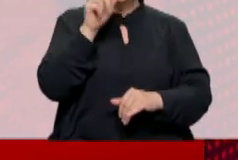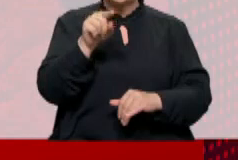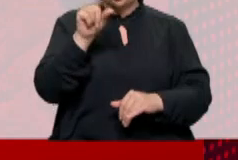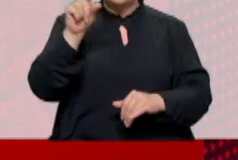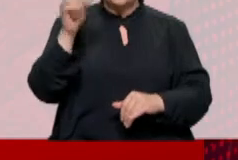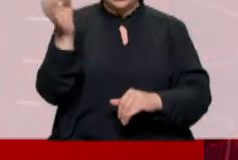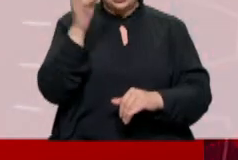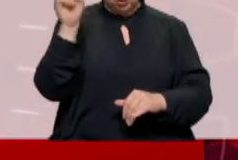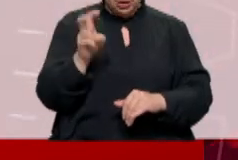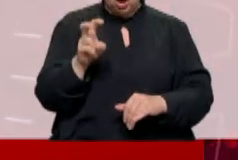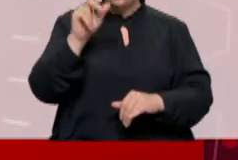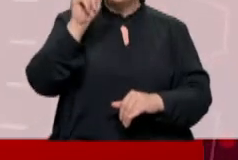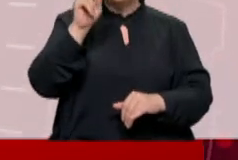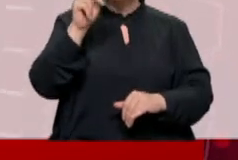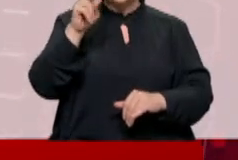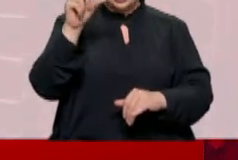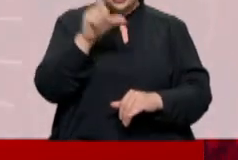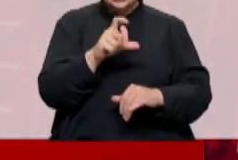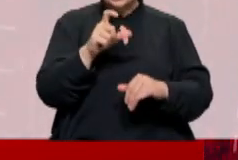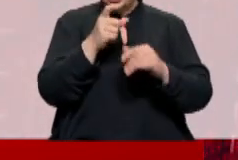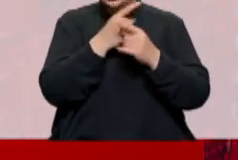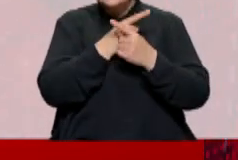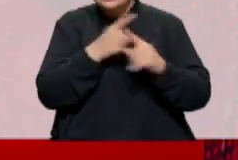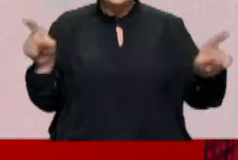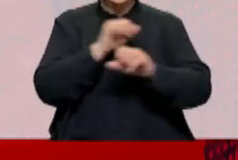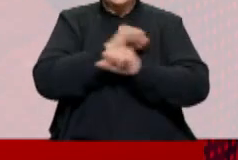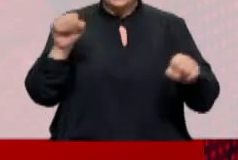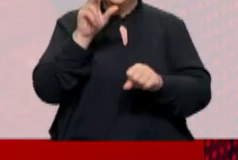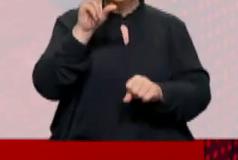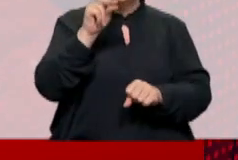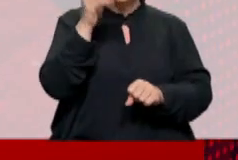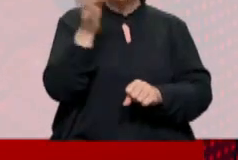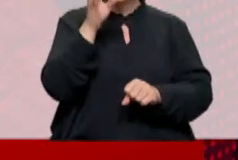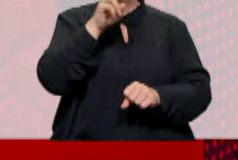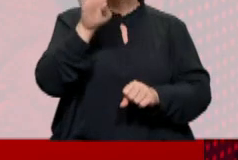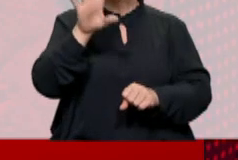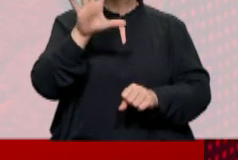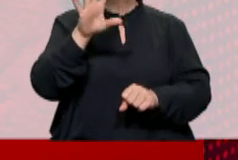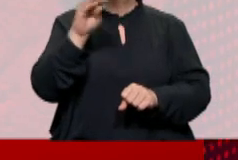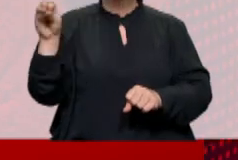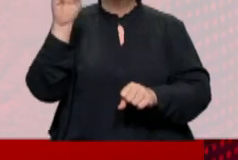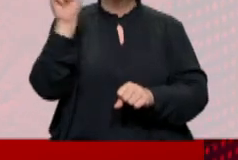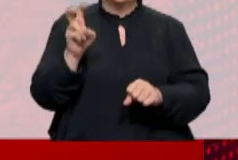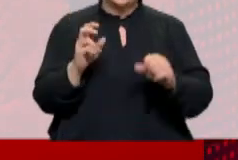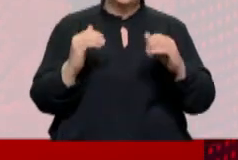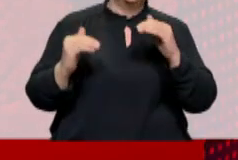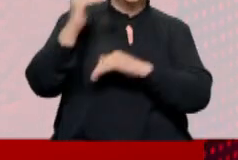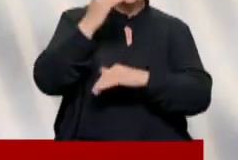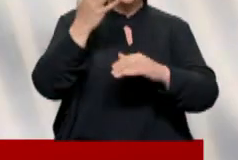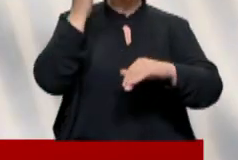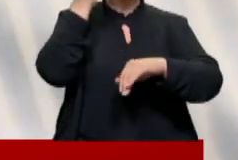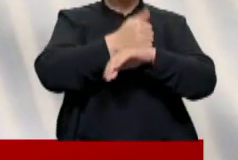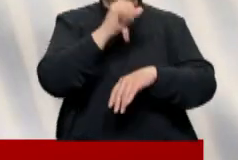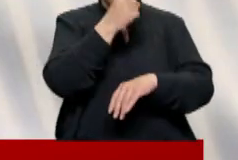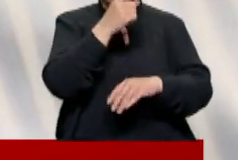7.11 milyar dolardı. 12 aylık cari açık 21 milyar 845 milyon dolara yükseldi. Hem muhalefete hem de